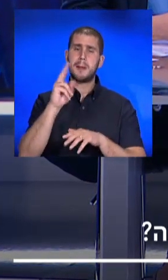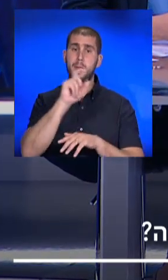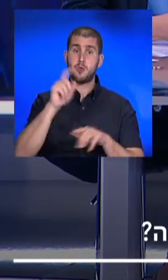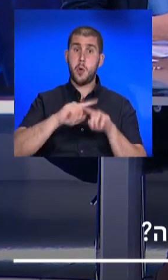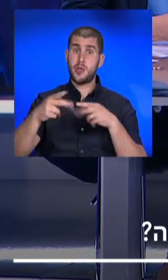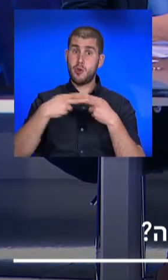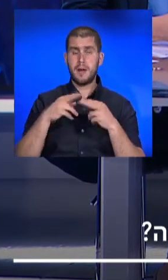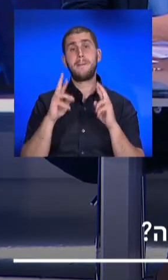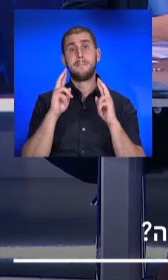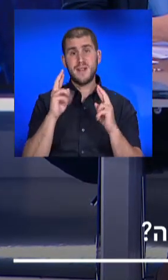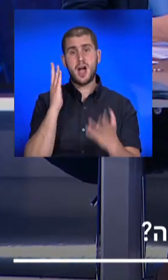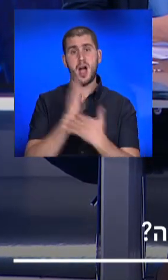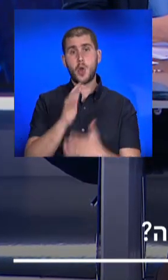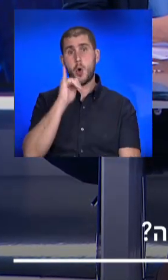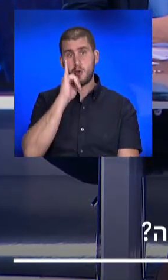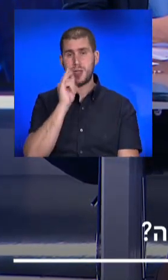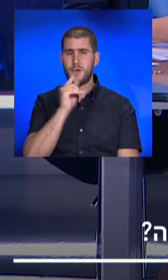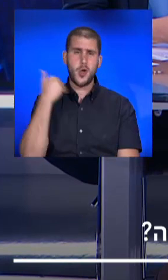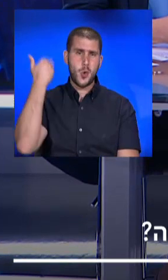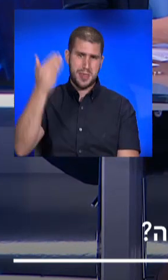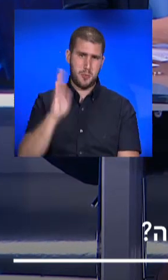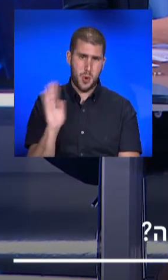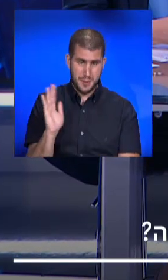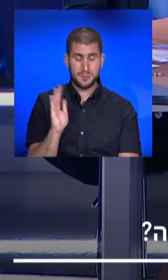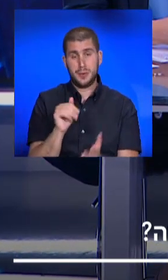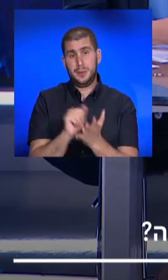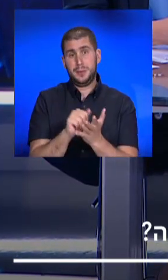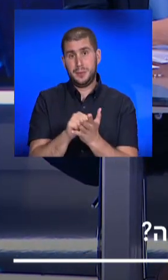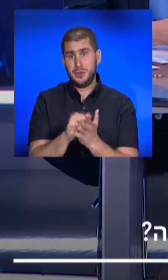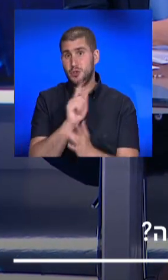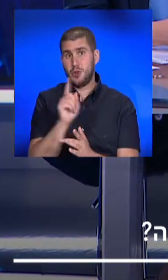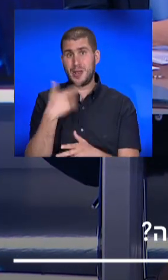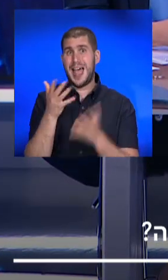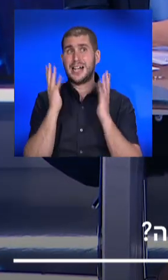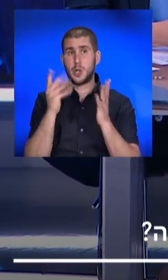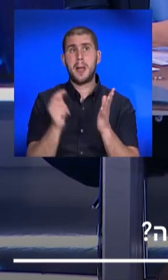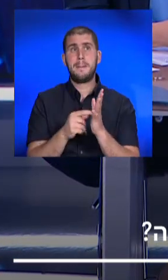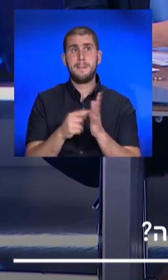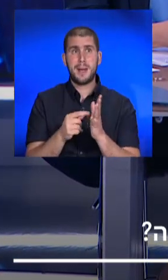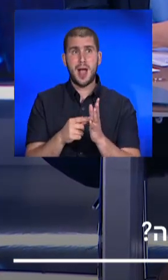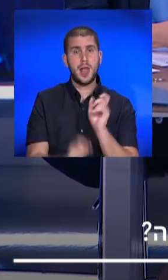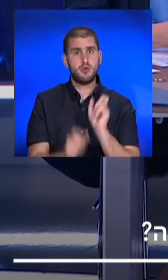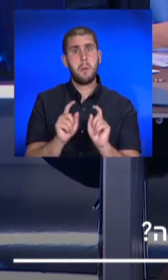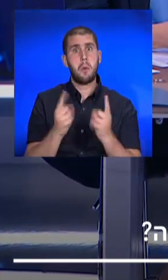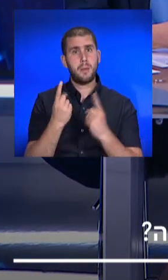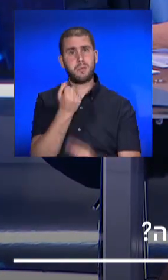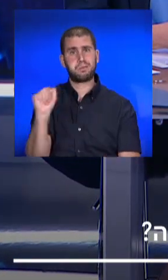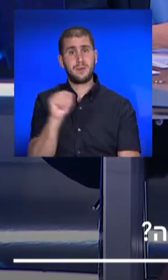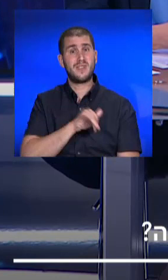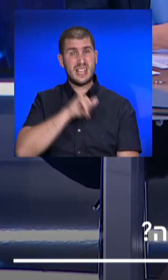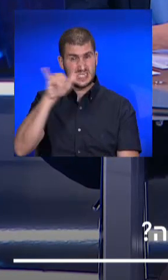נקווה שעד ראש השנה ולא אחר כך, חס וחלילה, שלא יהיה אסון כתוצאה מאלה שבכל זאת נוסעים.